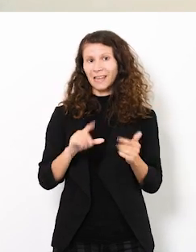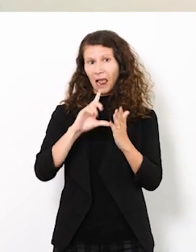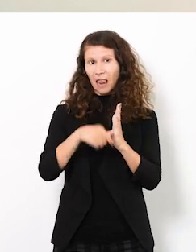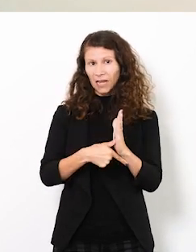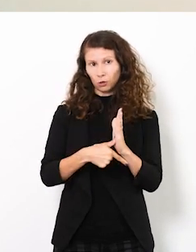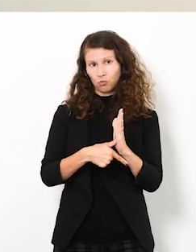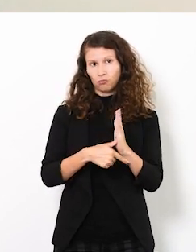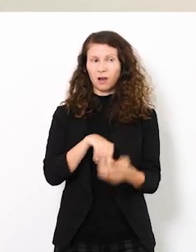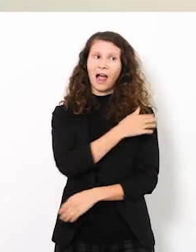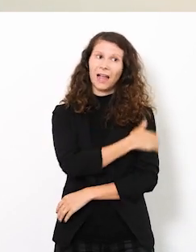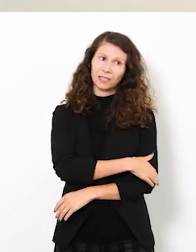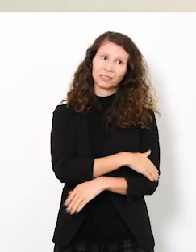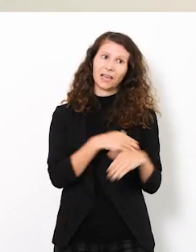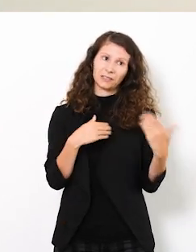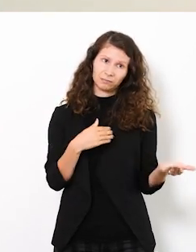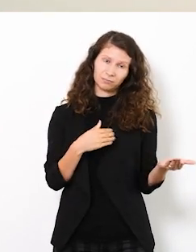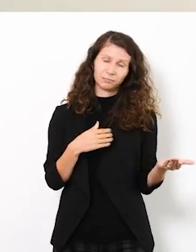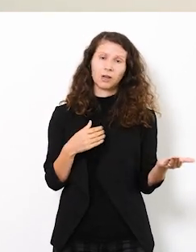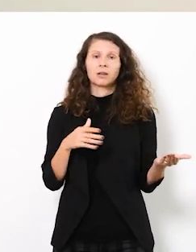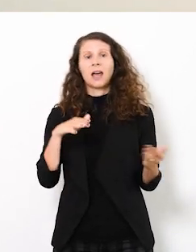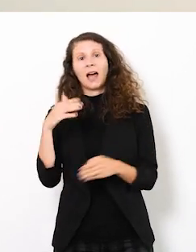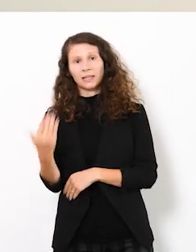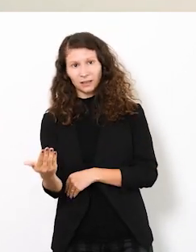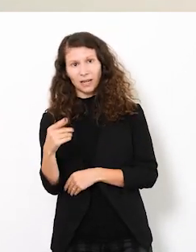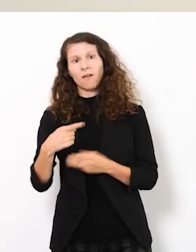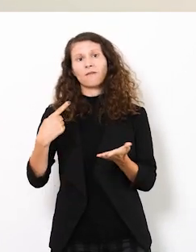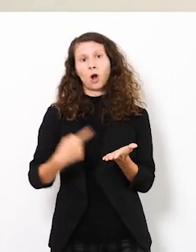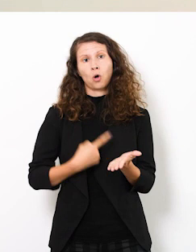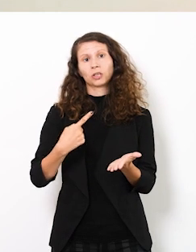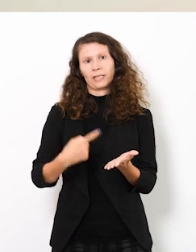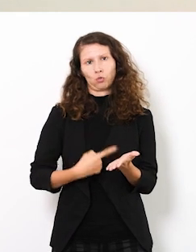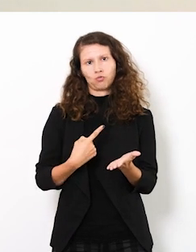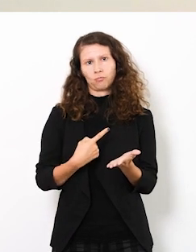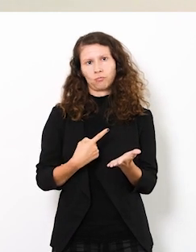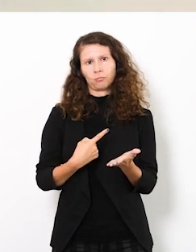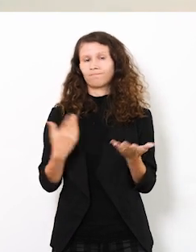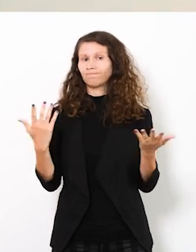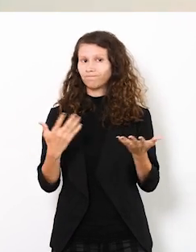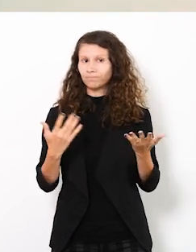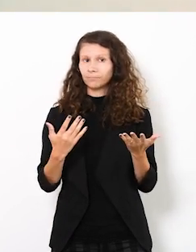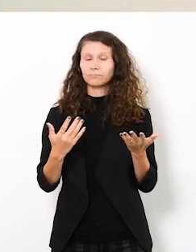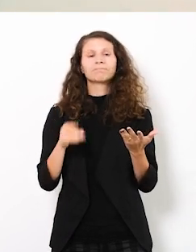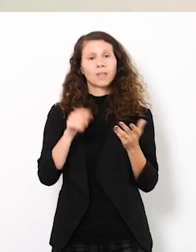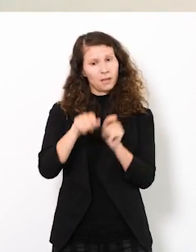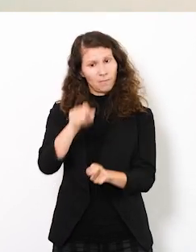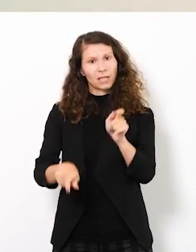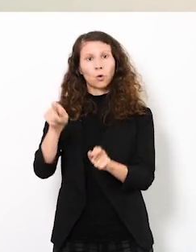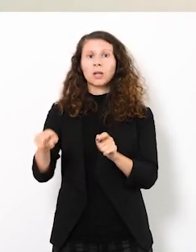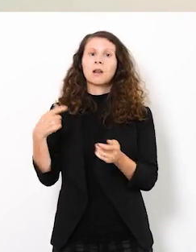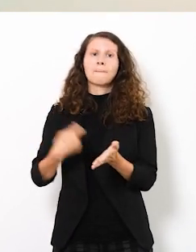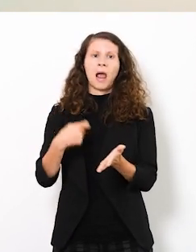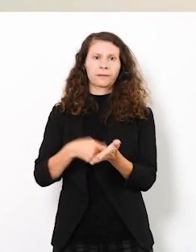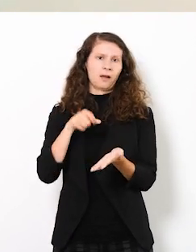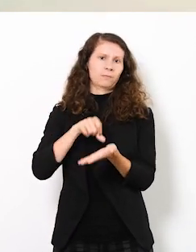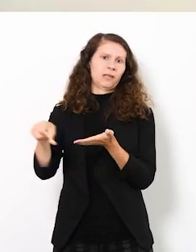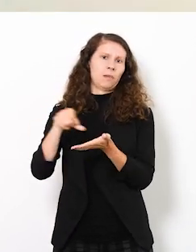Pflegeleistung auf der einen Seite hat natürlich auf der anderen Seite eine Voraussetzung, nämlich Beitragszahlerinnen und Beitragszahler. Und